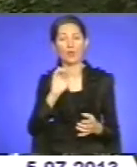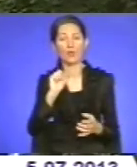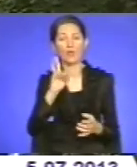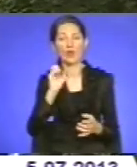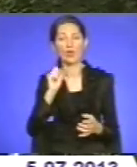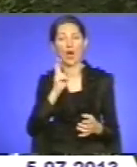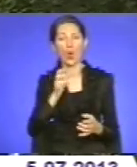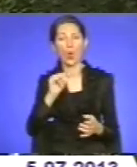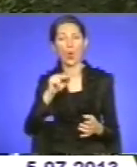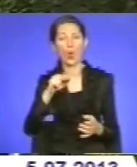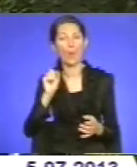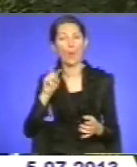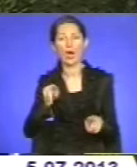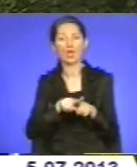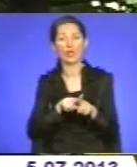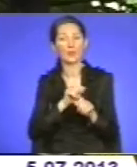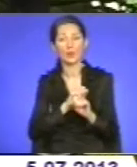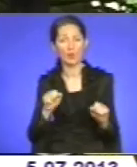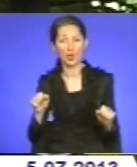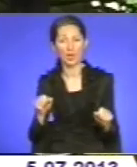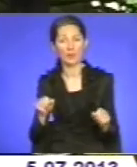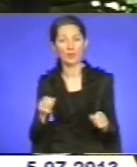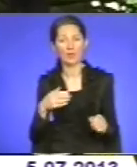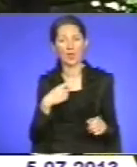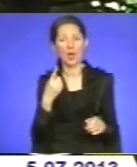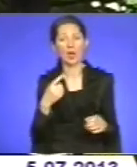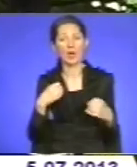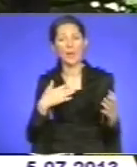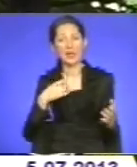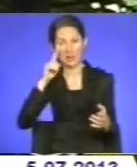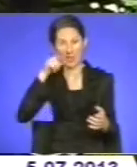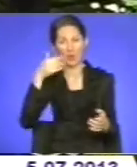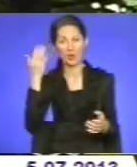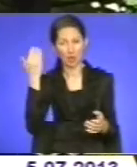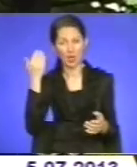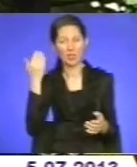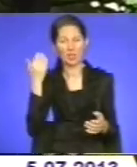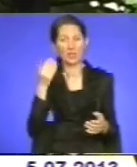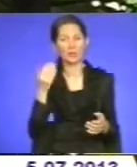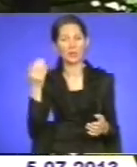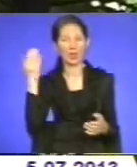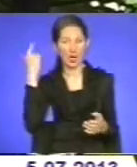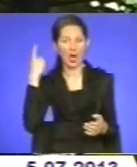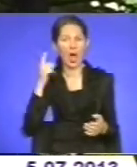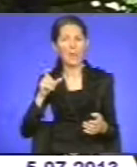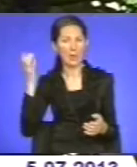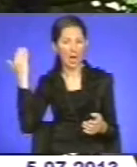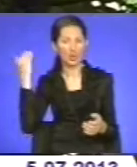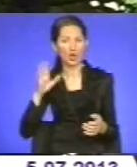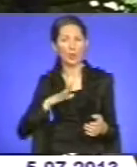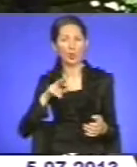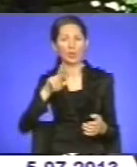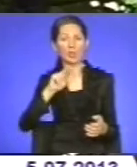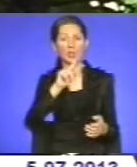подія – Предтечі Хрестителя Господнього Іоанна. Ми знаємо, що наші пращури були язичниками, так? І саме у